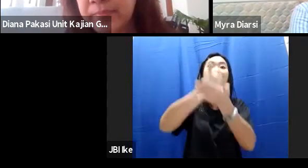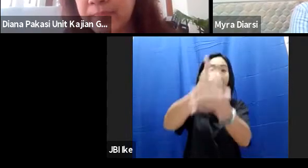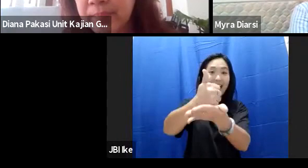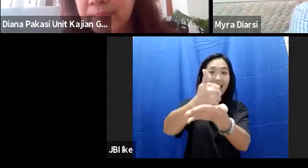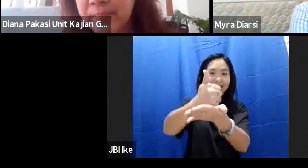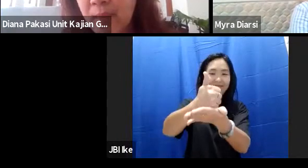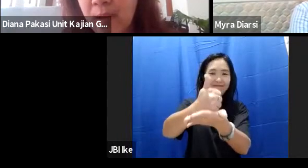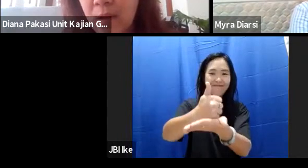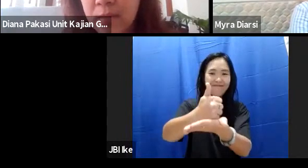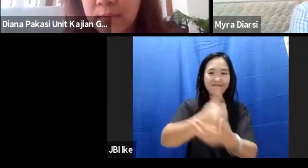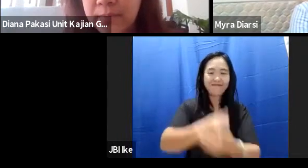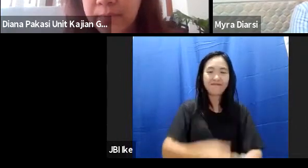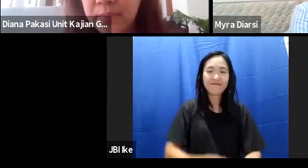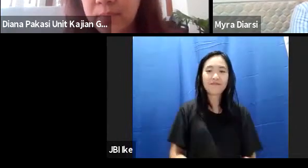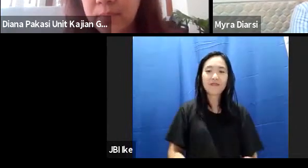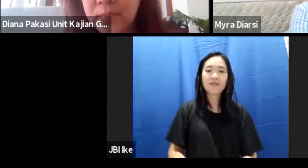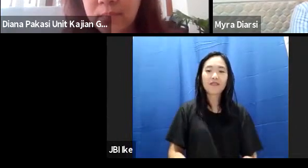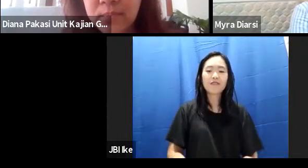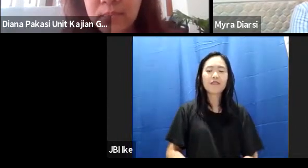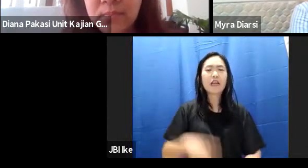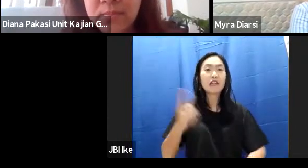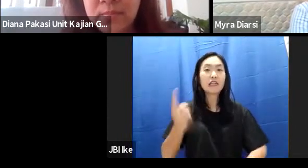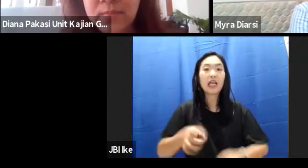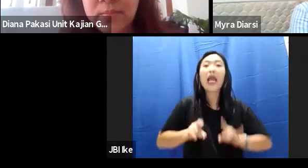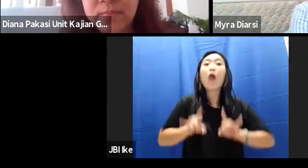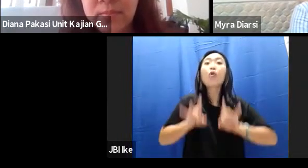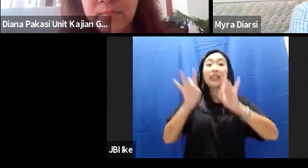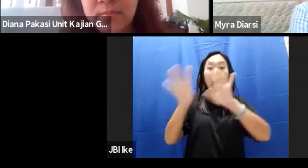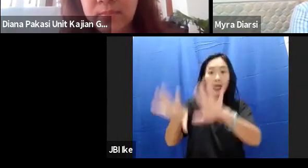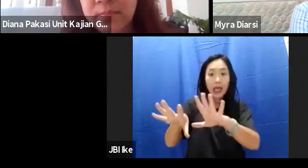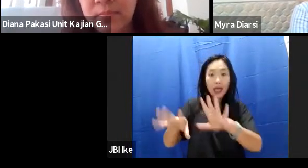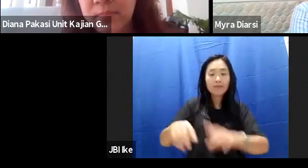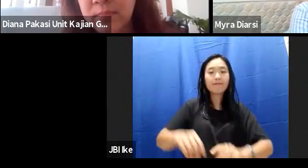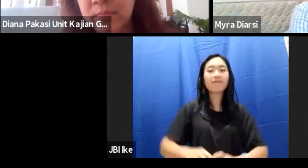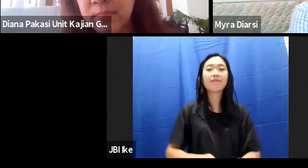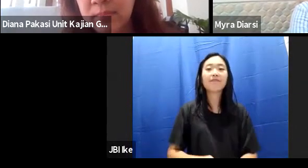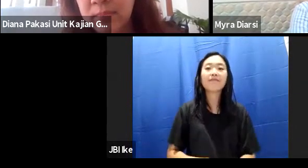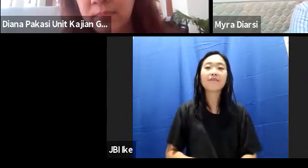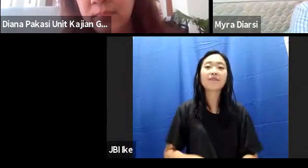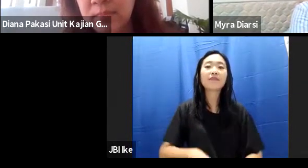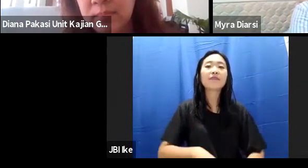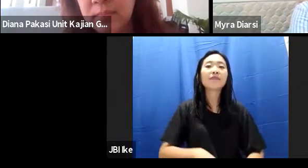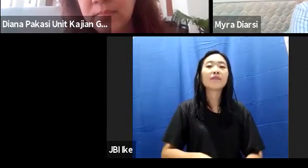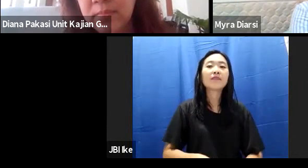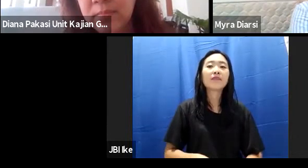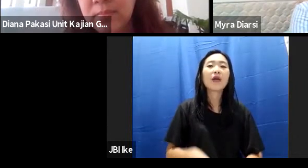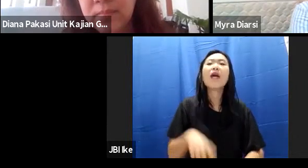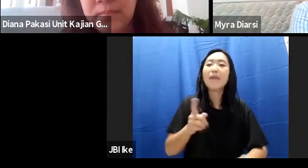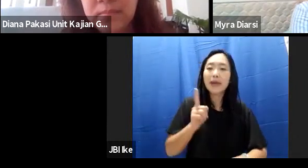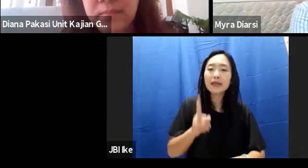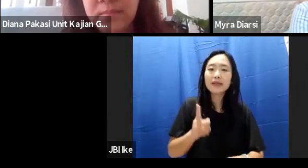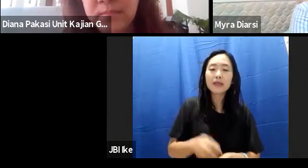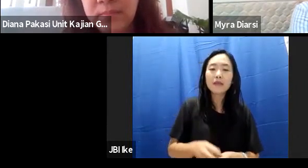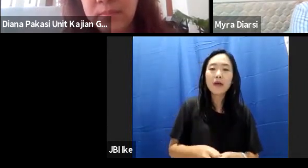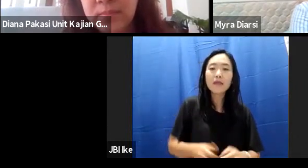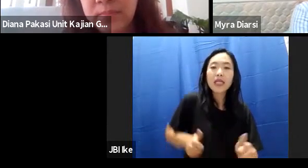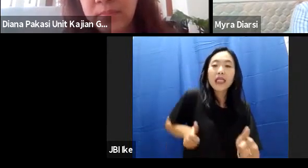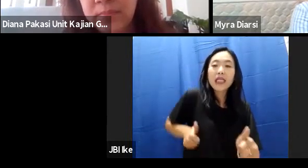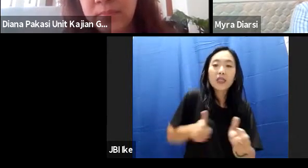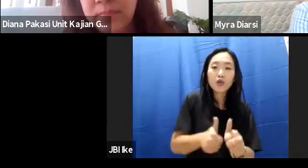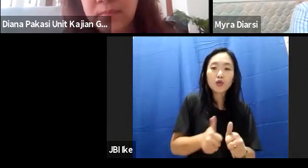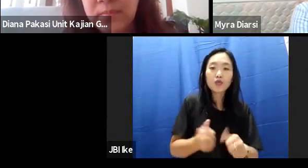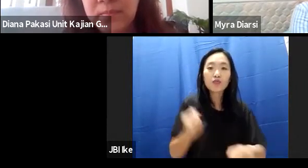The Australian National University untuk berpartisipasi dalam SGM Pacific